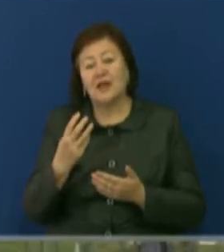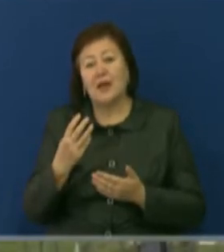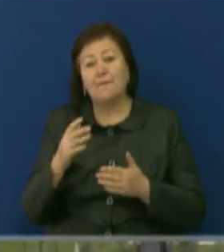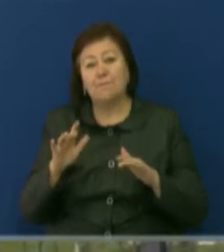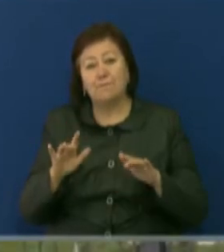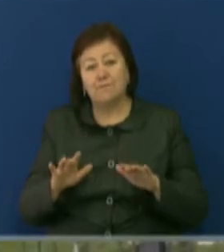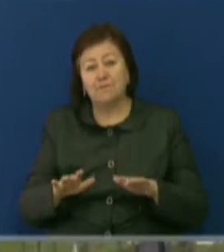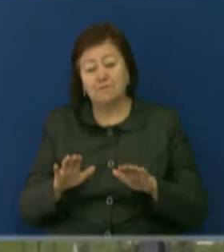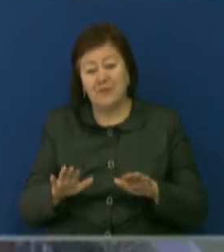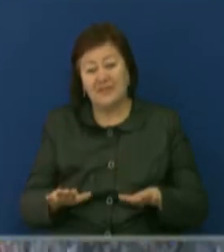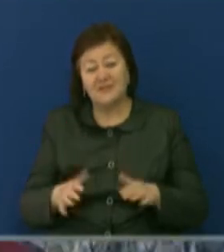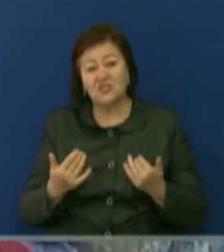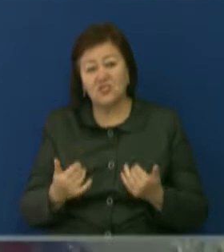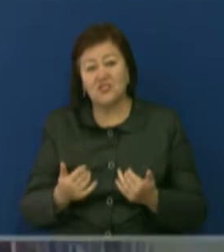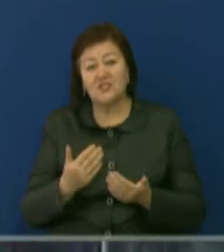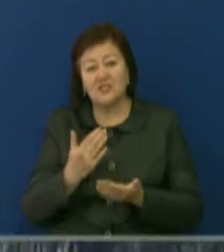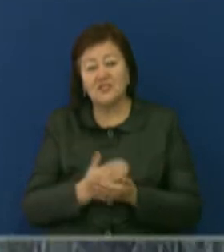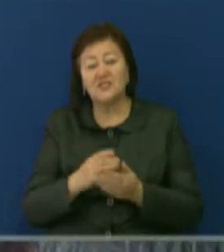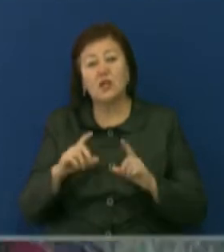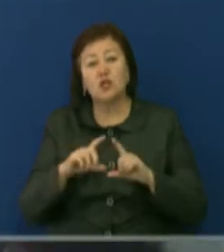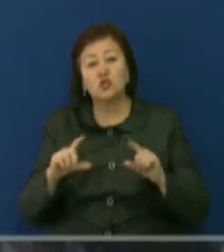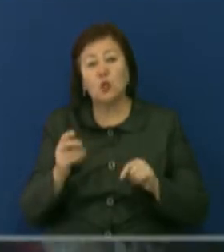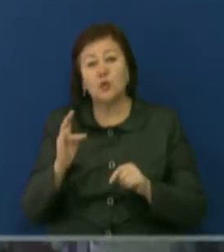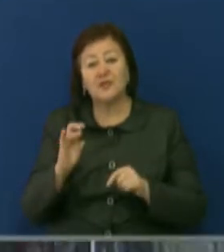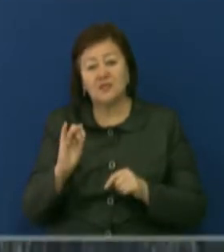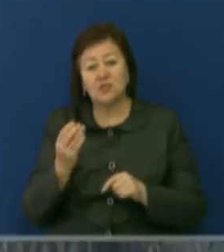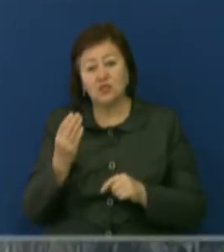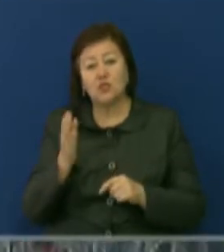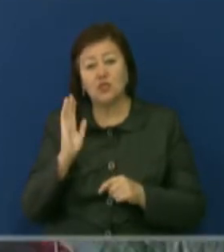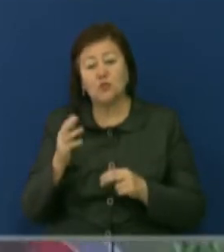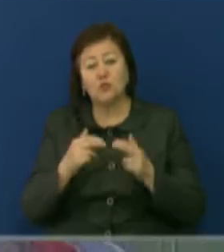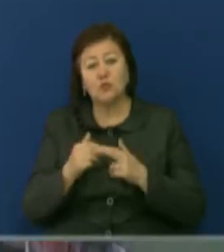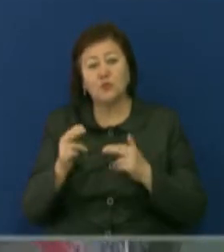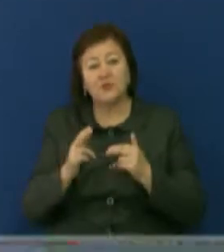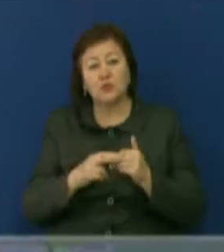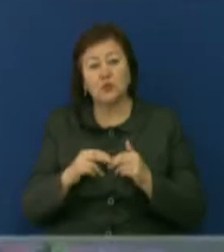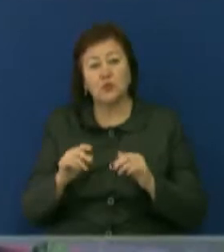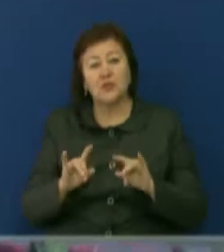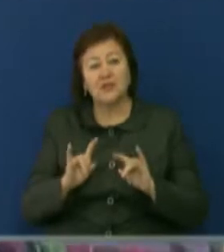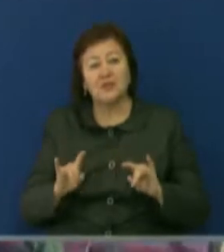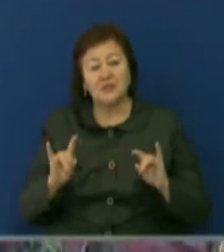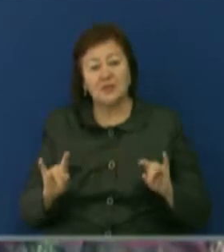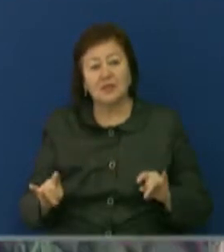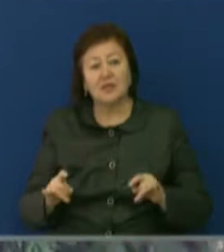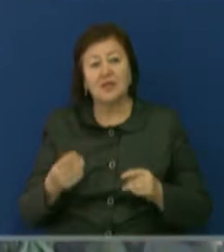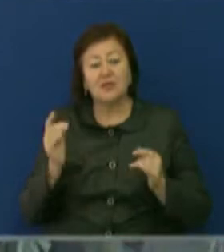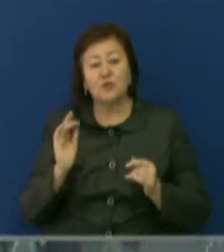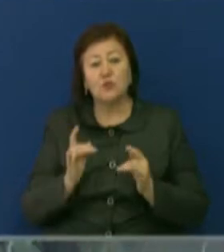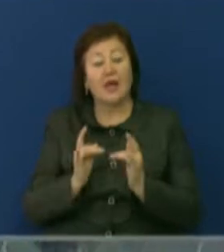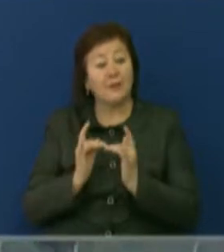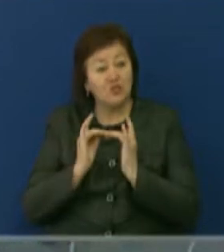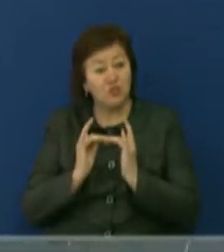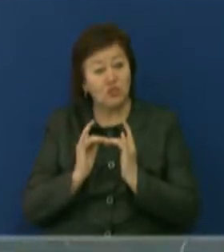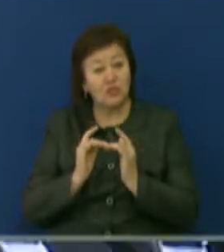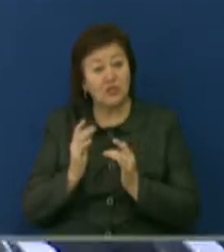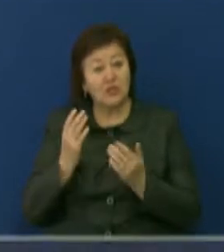мен президенттік мектеп бар. Алдағы жылдары тағы бірнеше балабақша мен орта білім беретін мектептер, жатақханалар құрылысы, 150